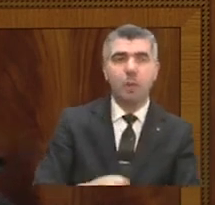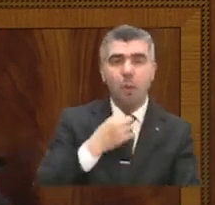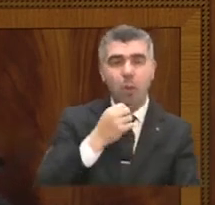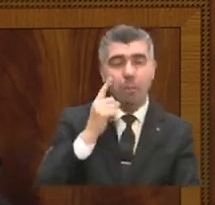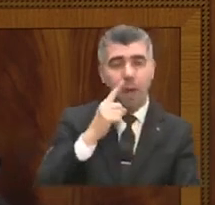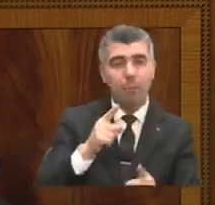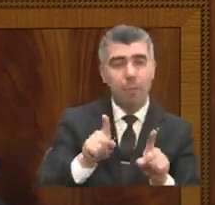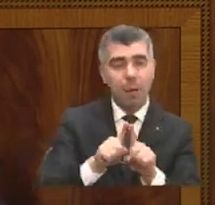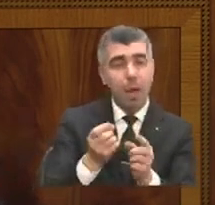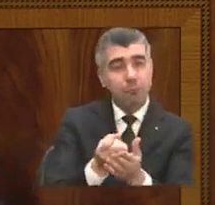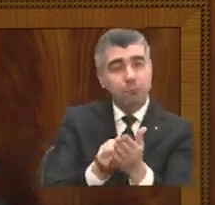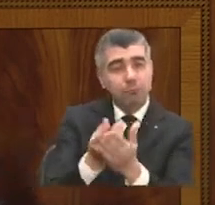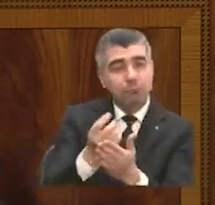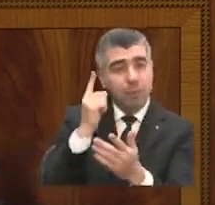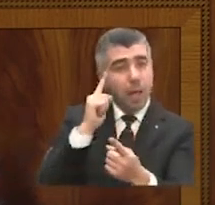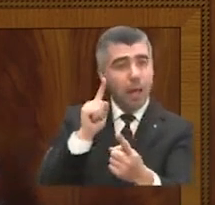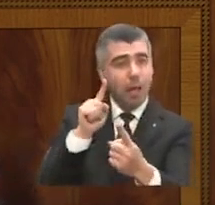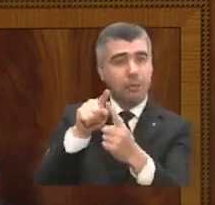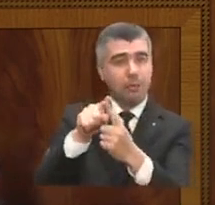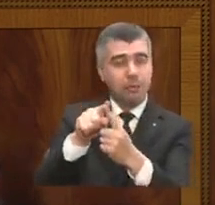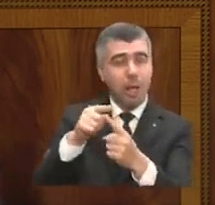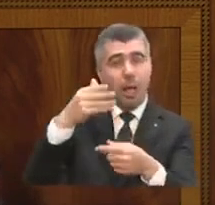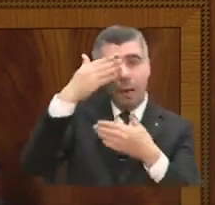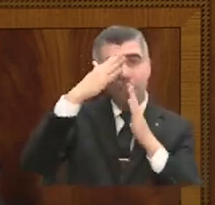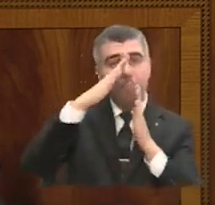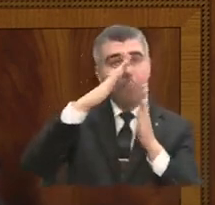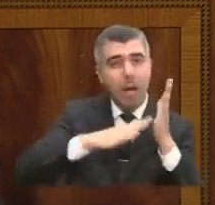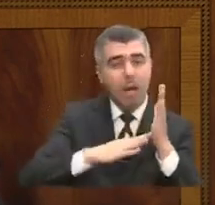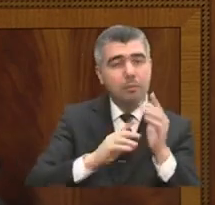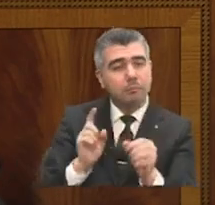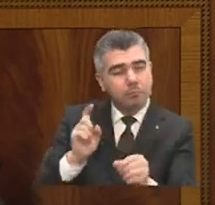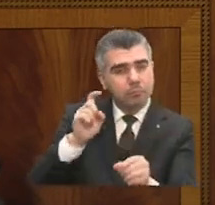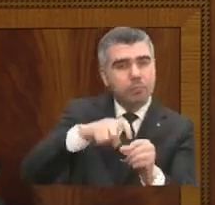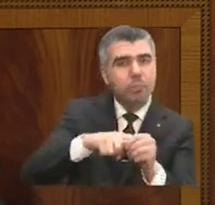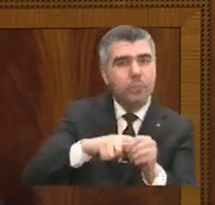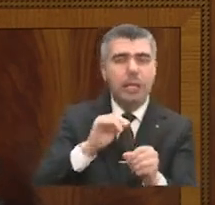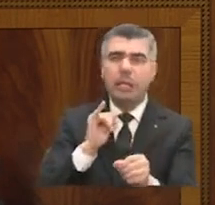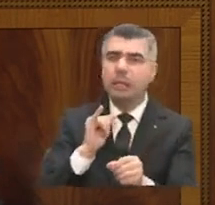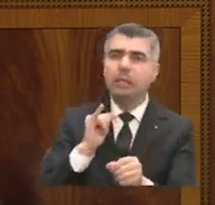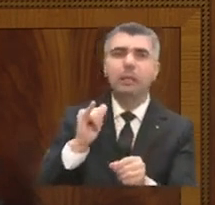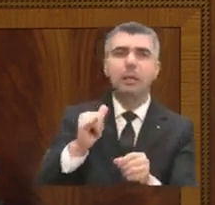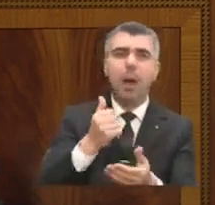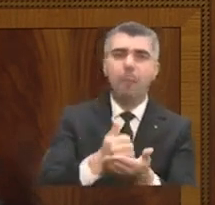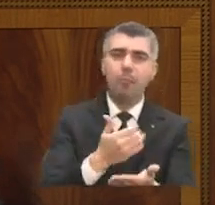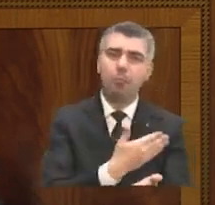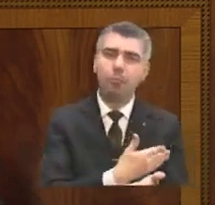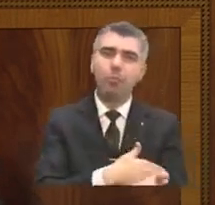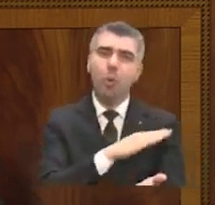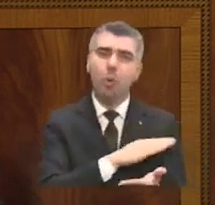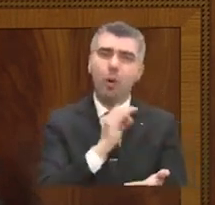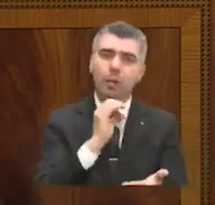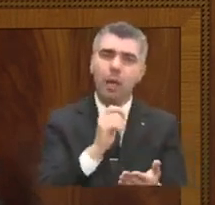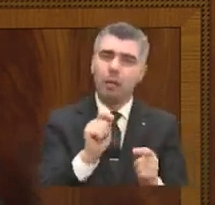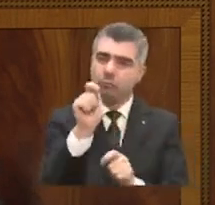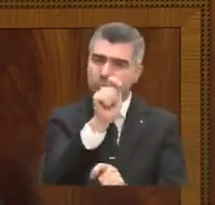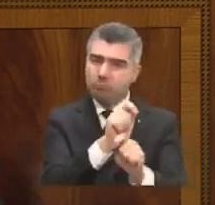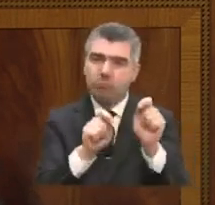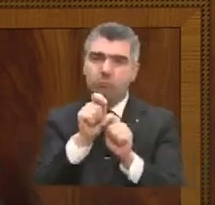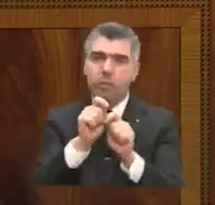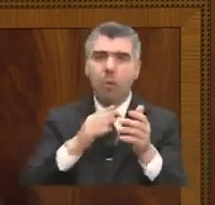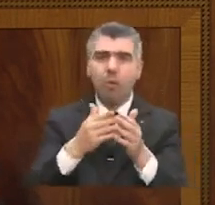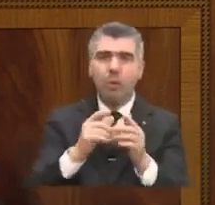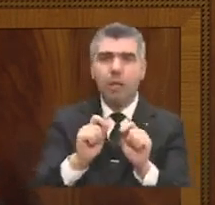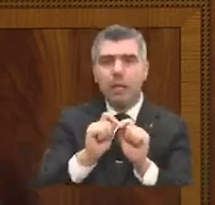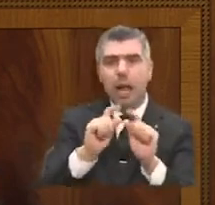ذاكرتكم بأن المملكة المغربية قد انخرطت وبكل قناعة ومسؤولية في مسار تجويد وتأهيل